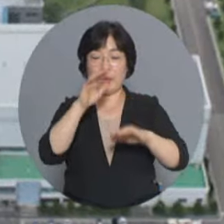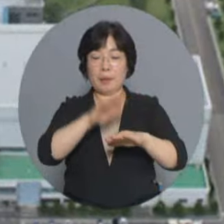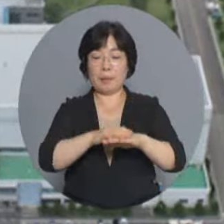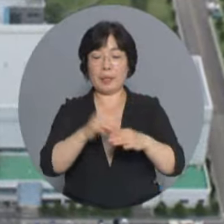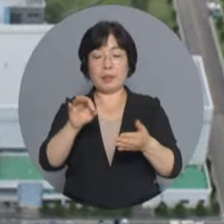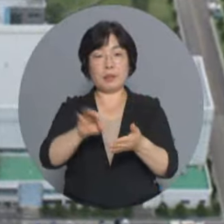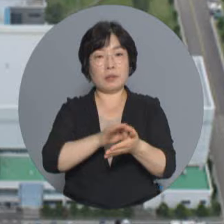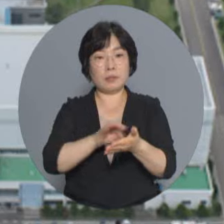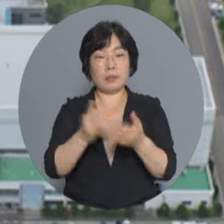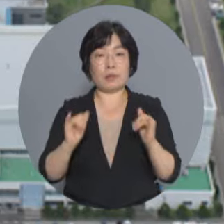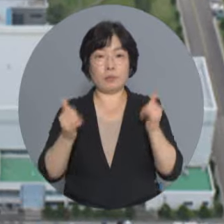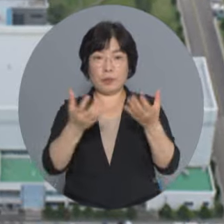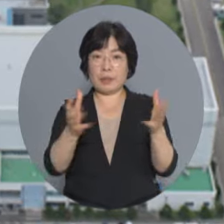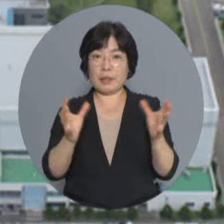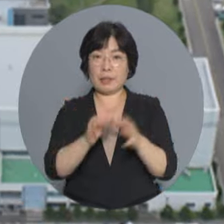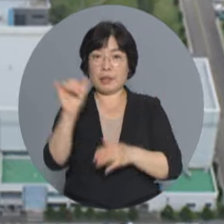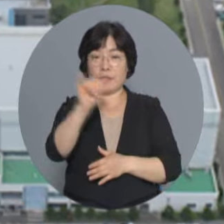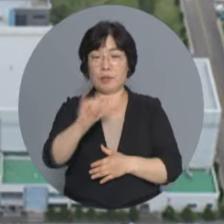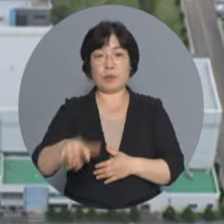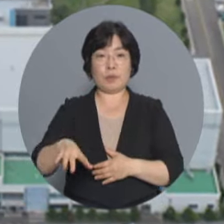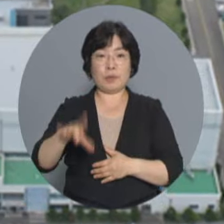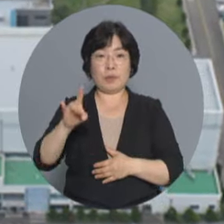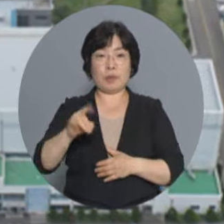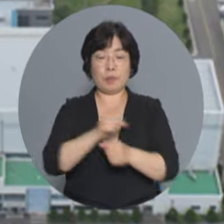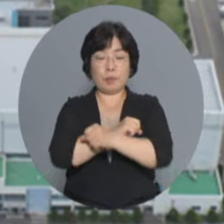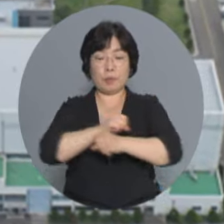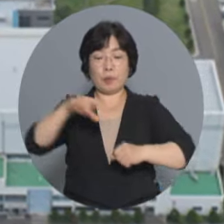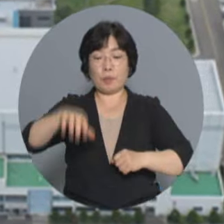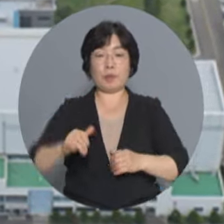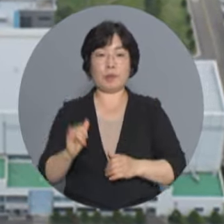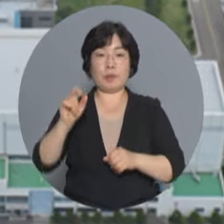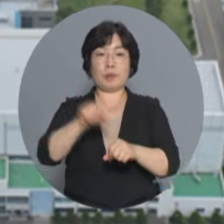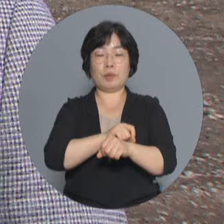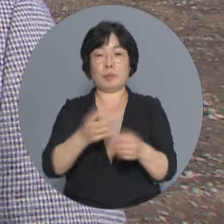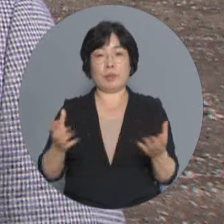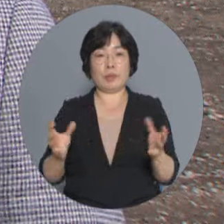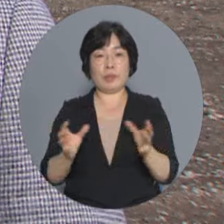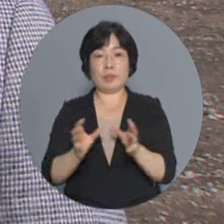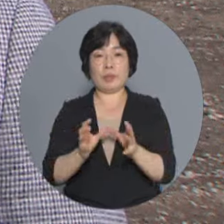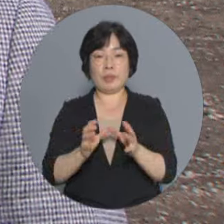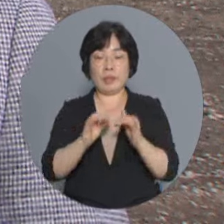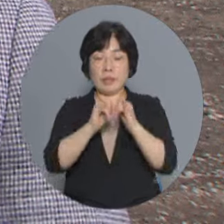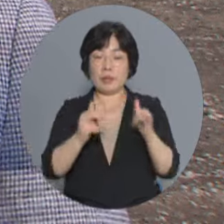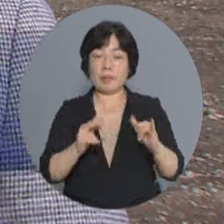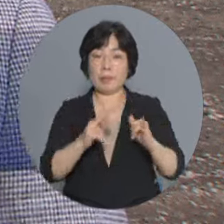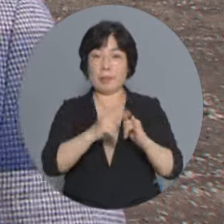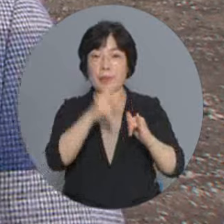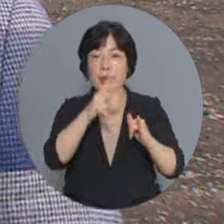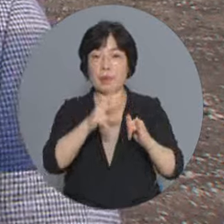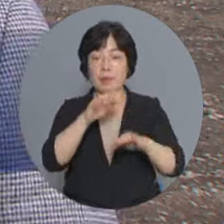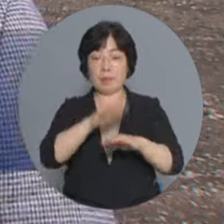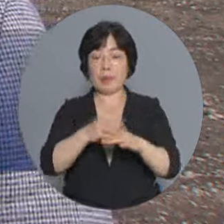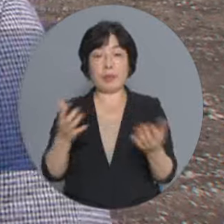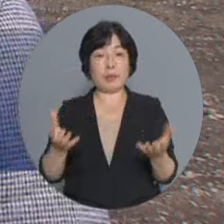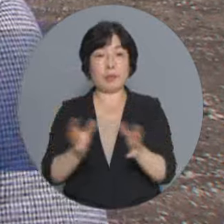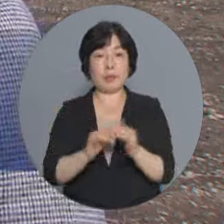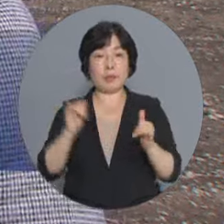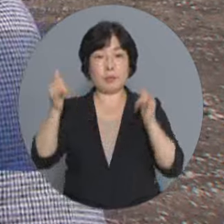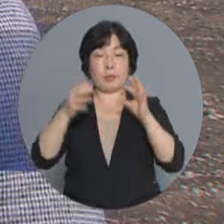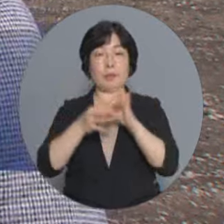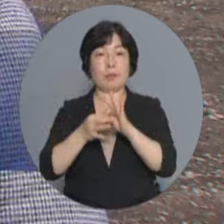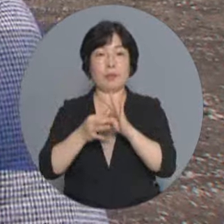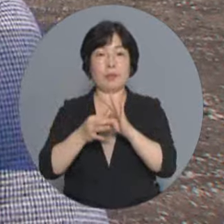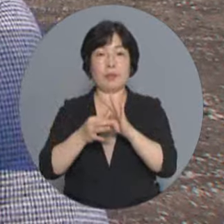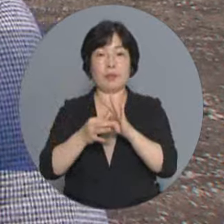특화 농공단지는 전국 최초 최대의 드론 특화 단지입니다. 무인항공 특화 농공단지에는 드론 산업과